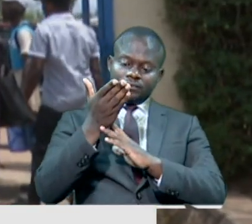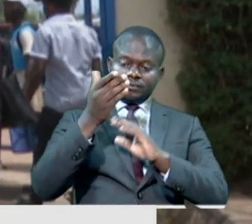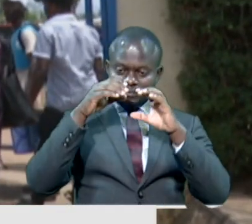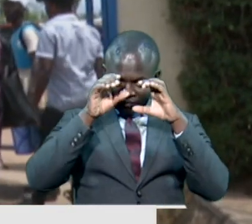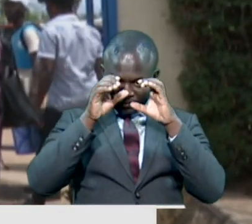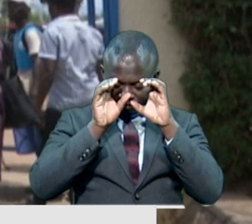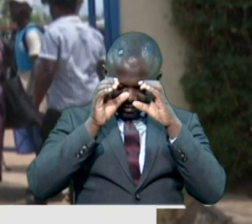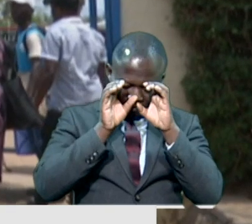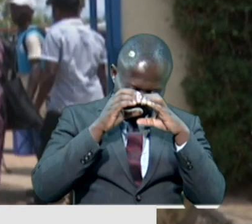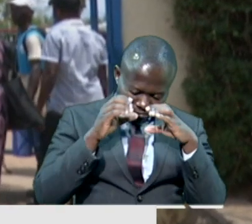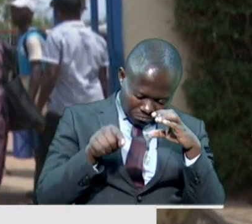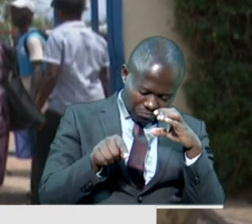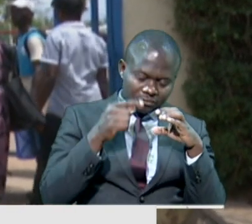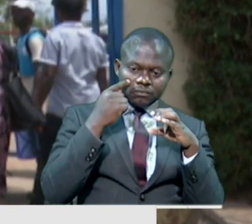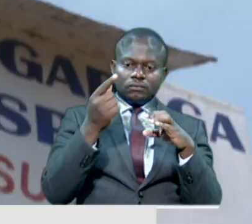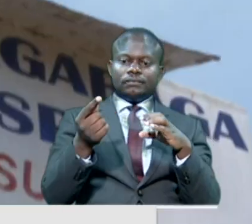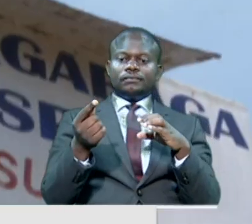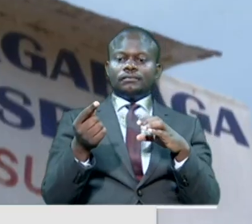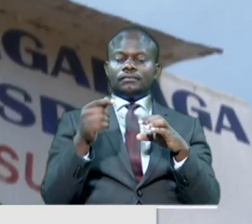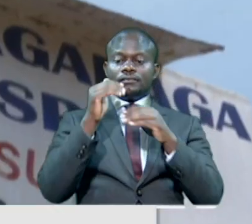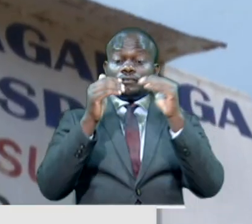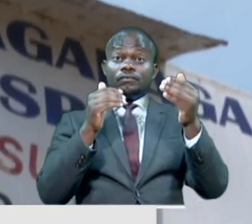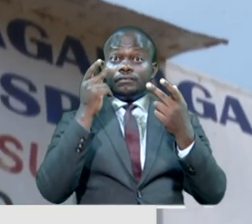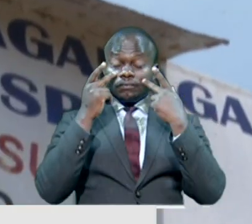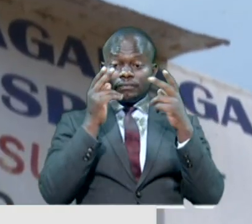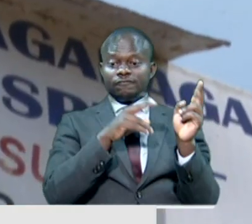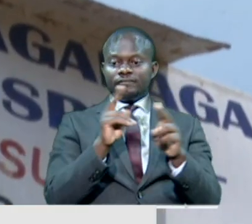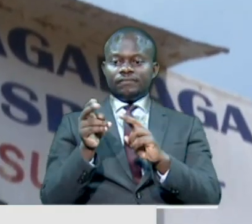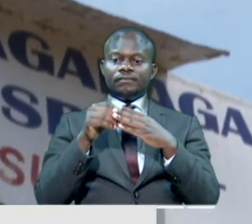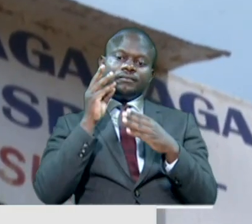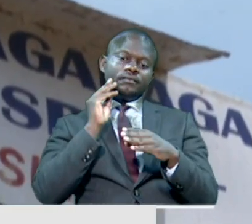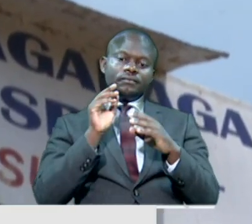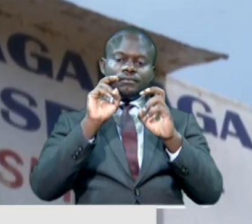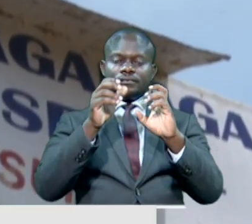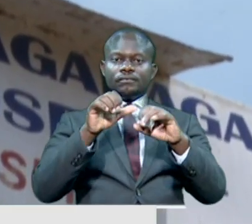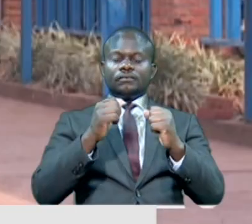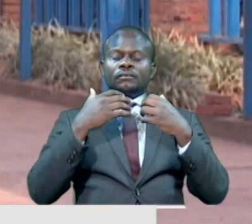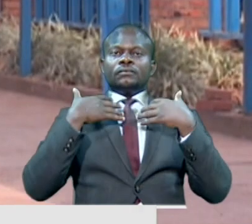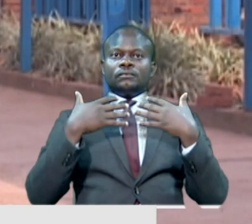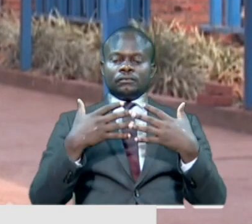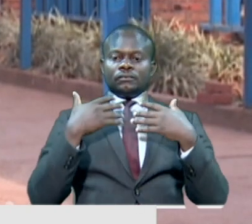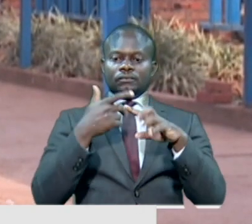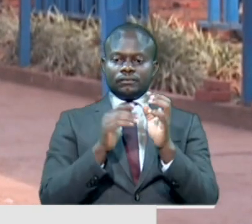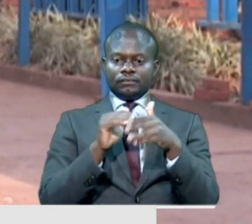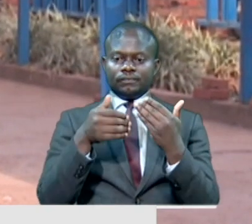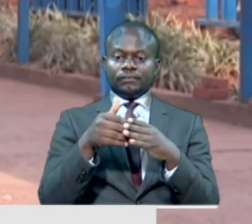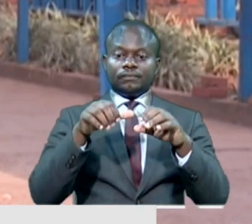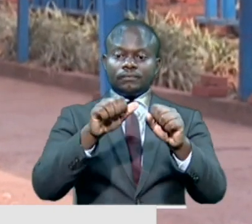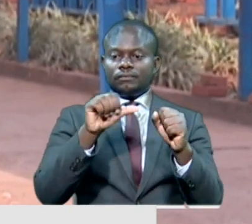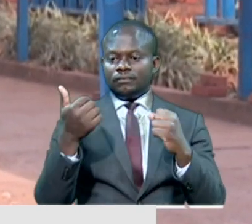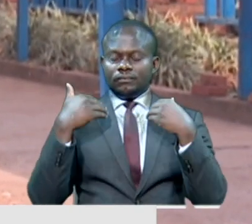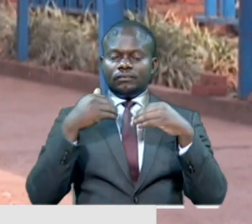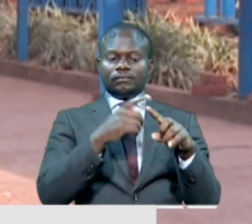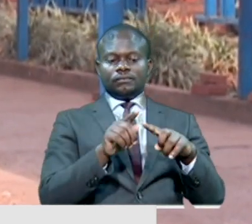cya echography ni mu rwego rwo gutahura iyo ndwara busanzwe bimenyerewe ko ifata mu bihaha nyamara ikaba inafata no mu zindi